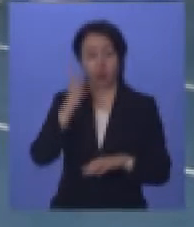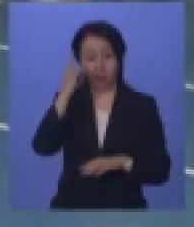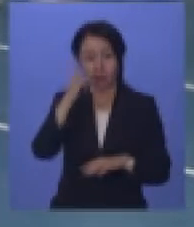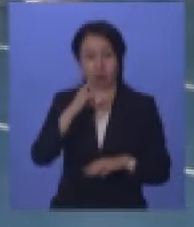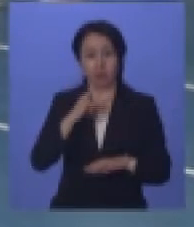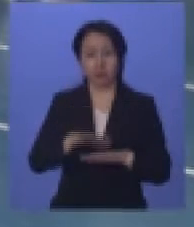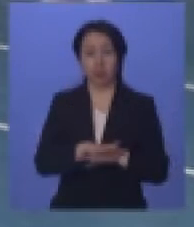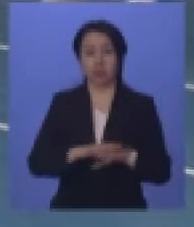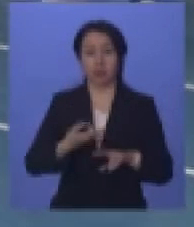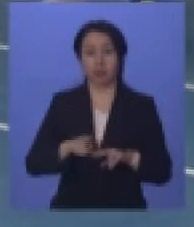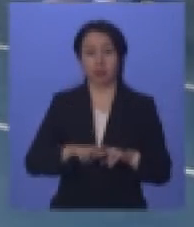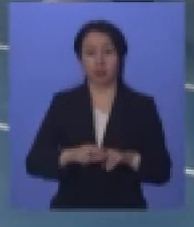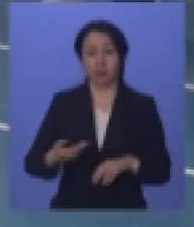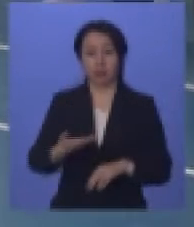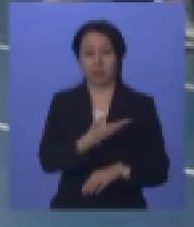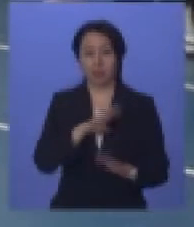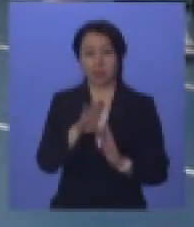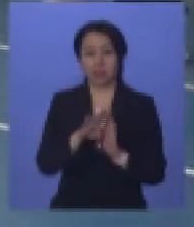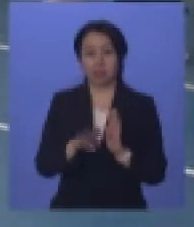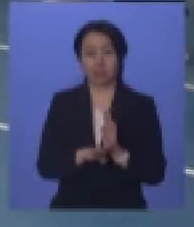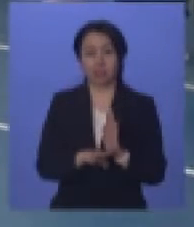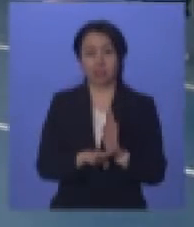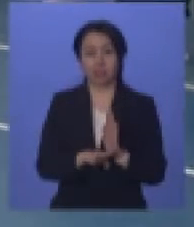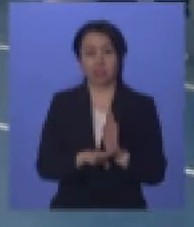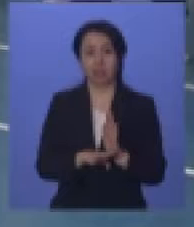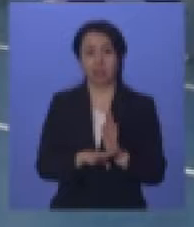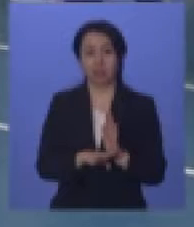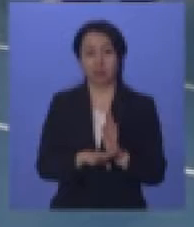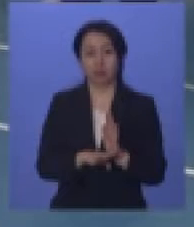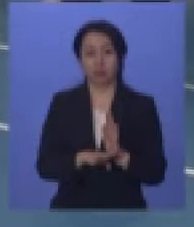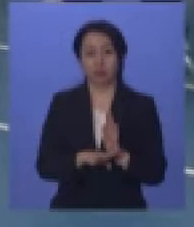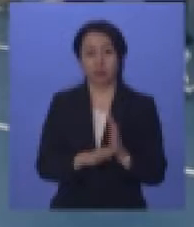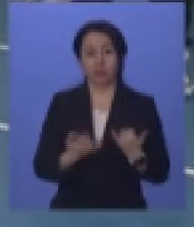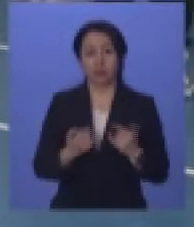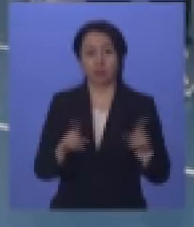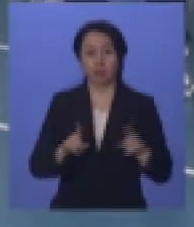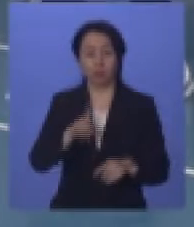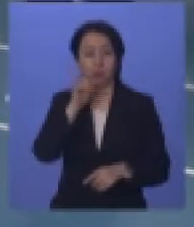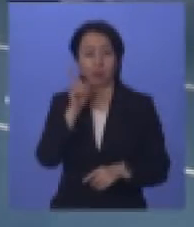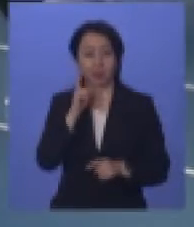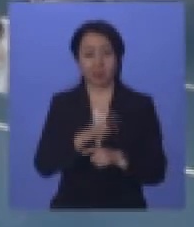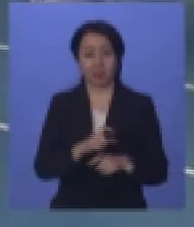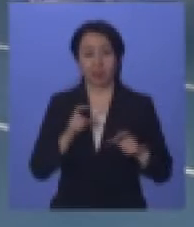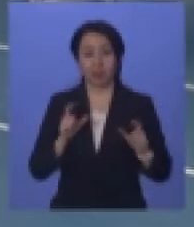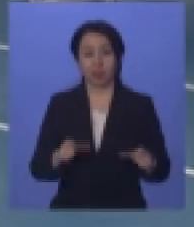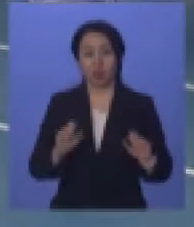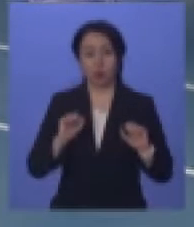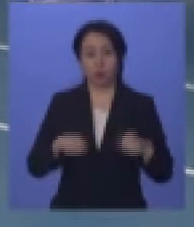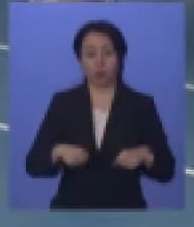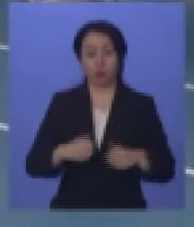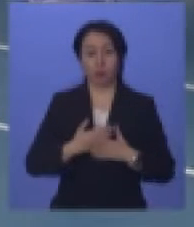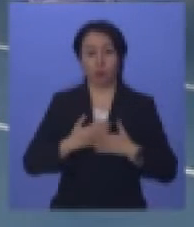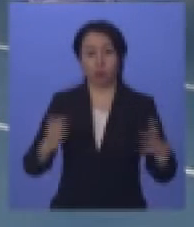казахстанцы. И поэтому наша задача сегодня для того, чтобы молодые люди как можно